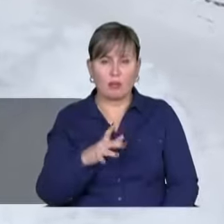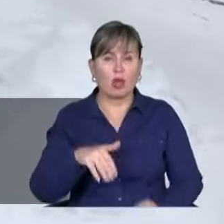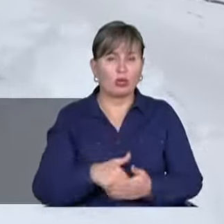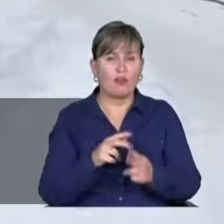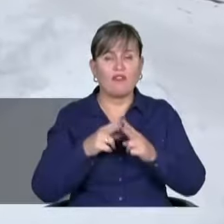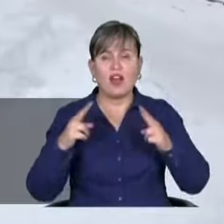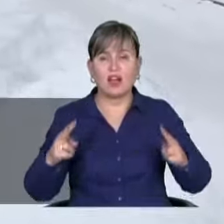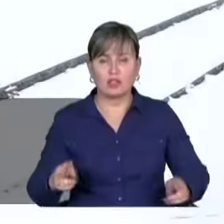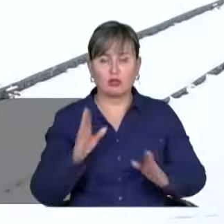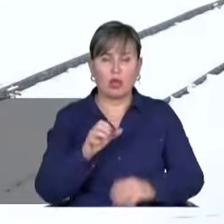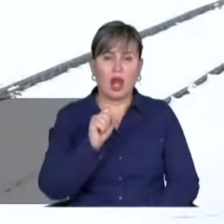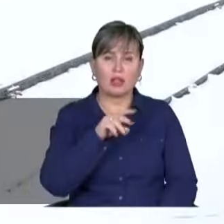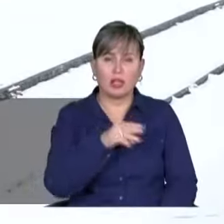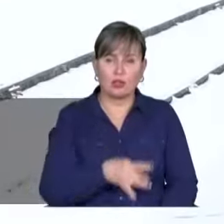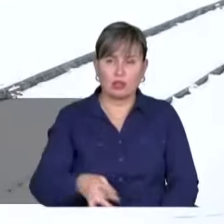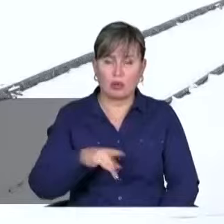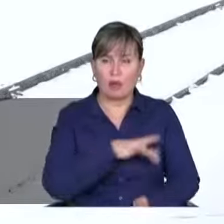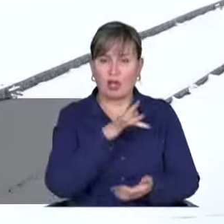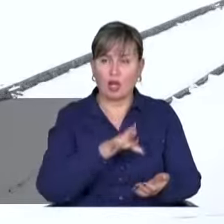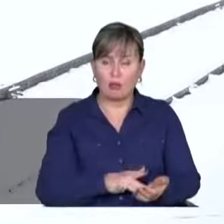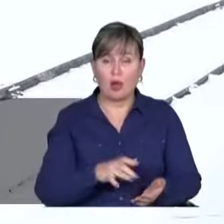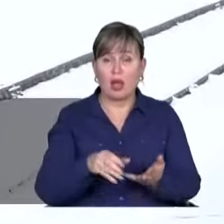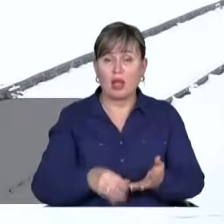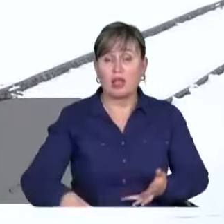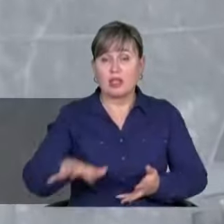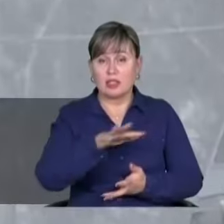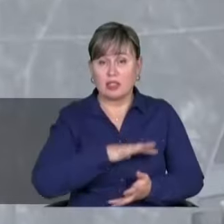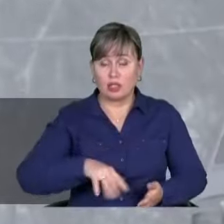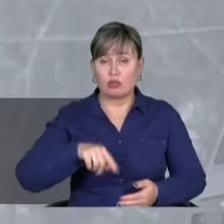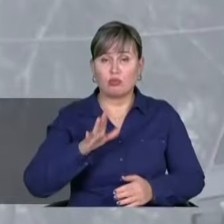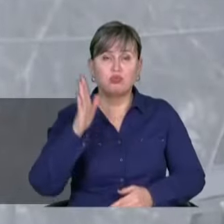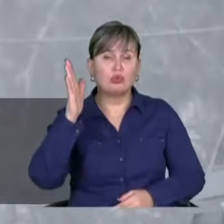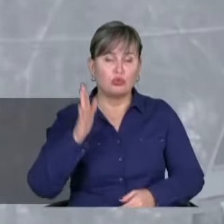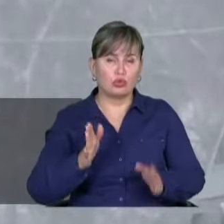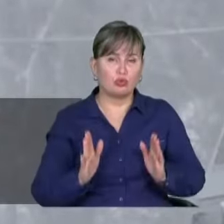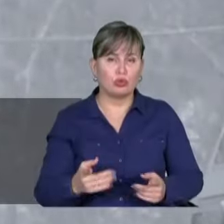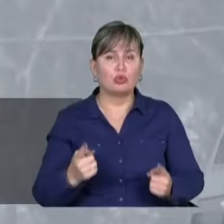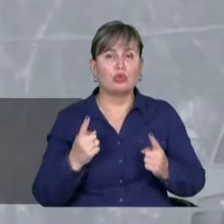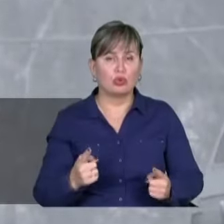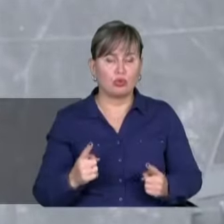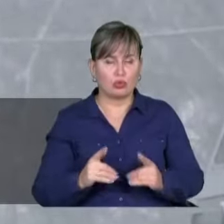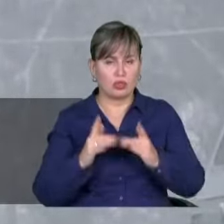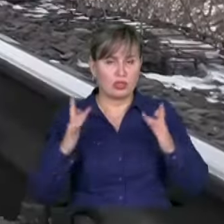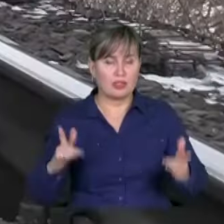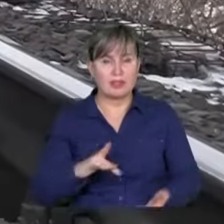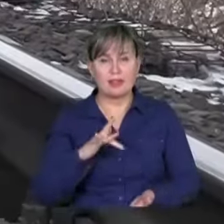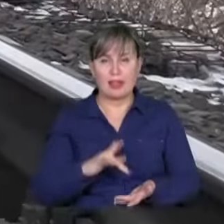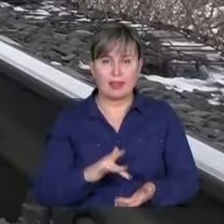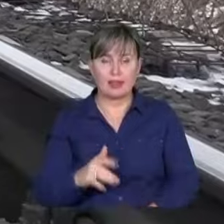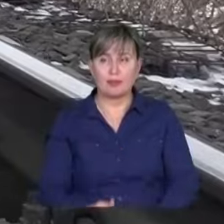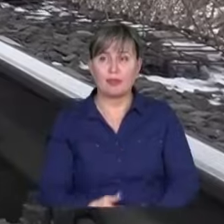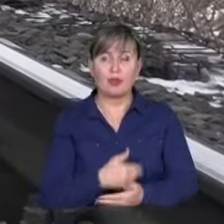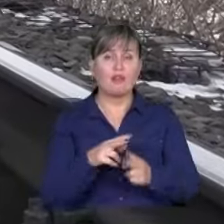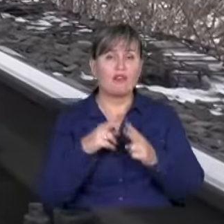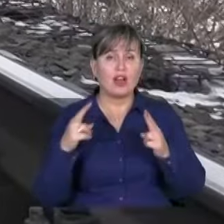вокзал расположится в Алатауском районе мегаполиса, а территория вокруг него в будущем станет крупным логистическим центром. Новый